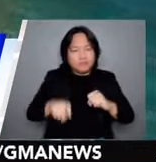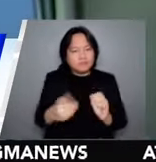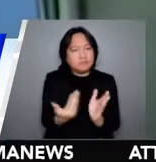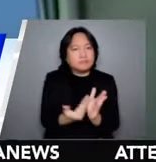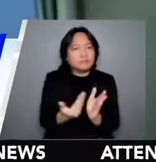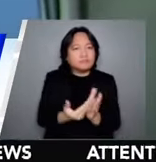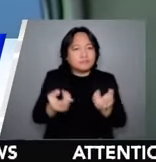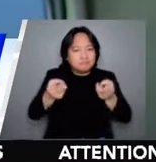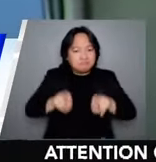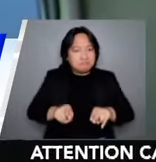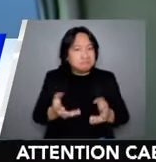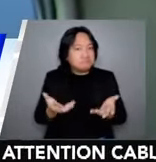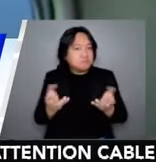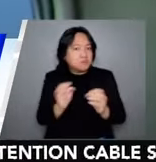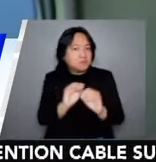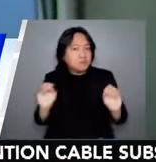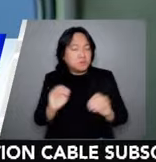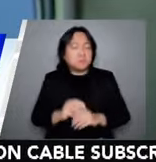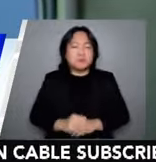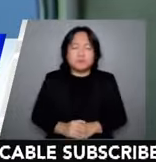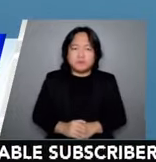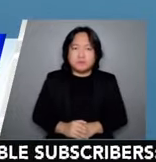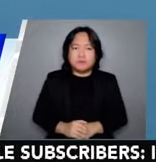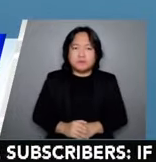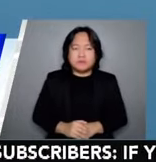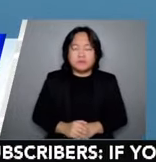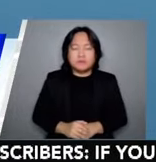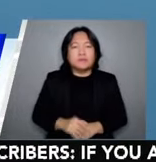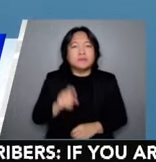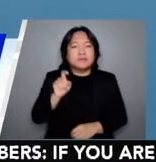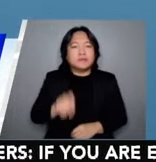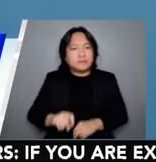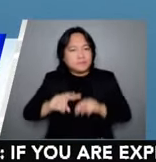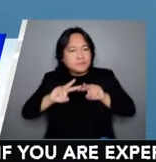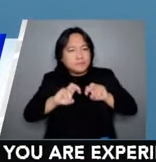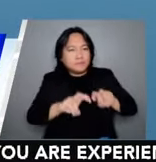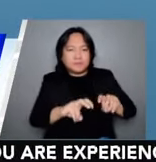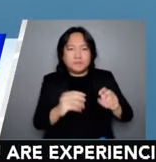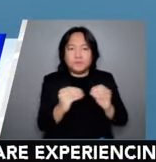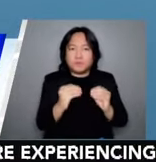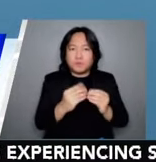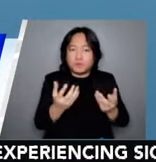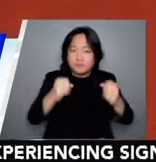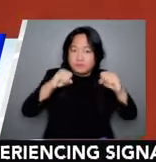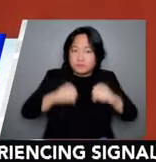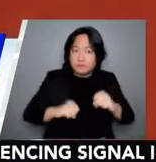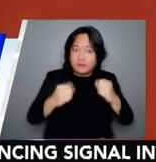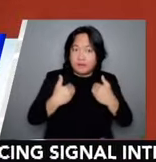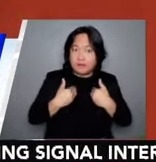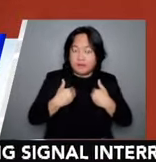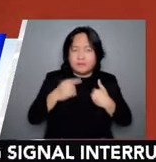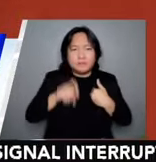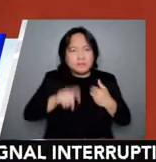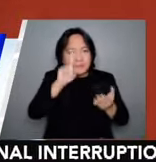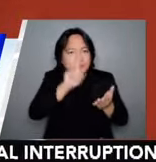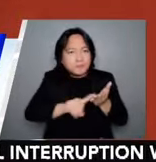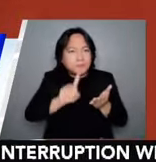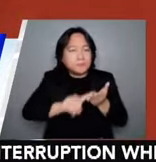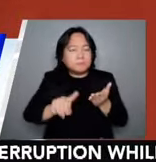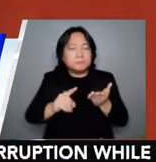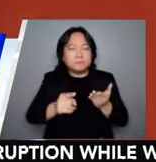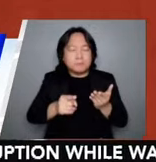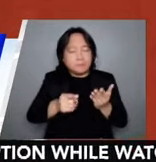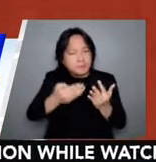senador ang resolusyong paimbisigahan ang sinasabing gentleman's agreement. Sa caucus din daw muna pag-uusapan kung iimbitahan